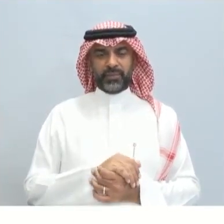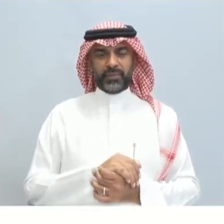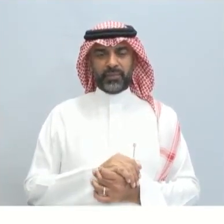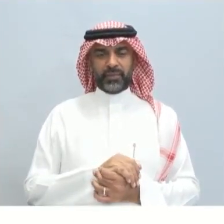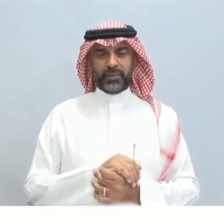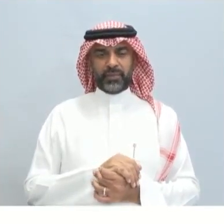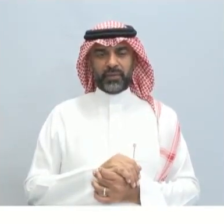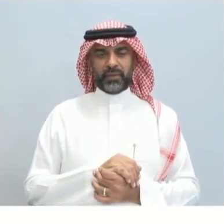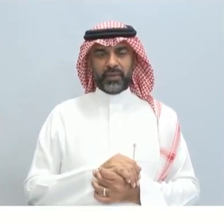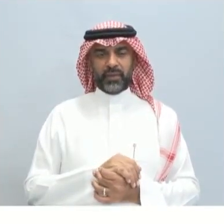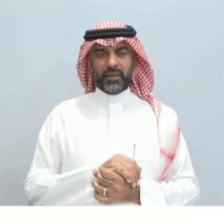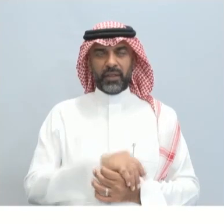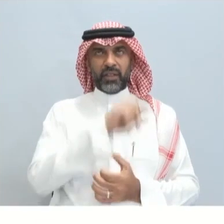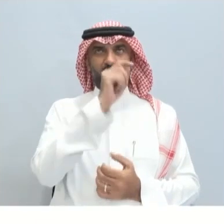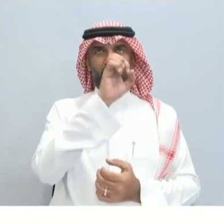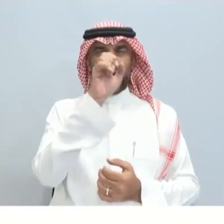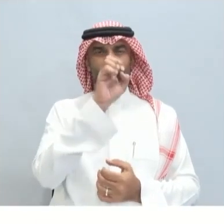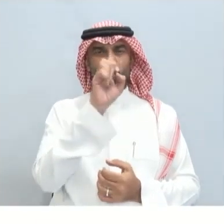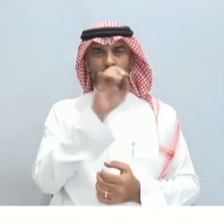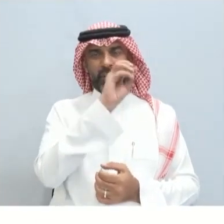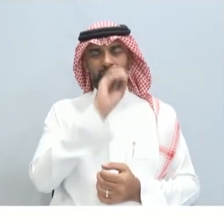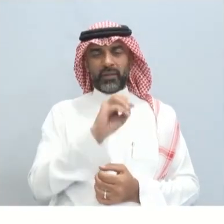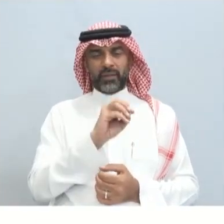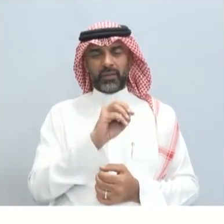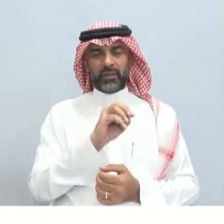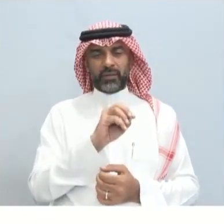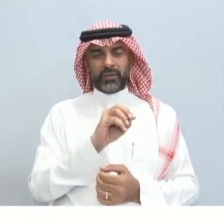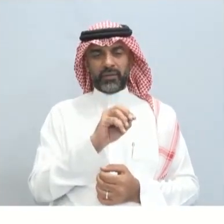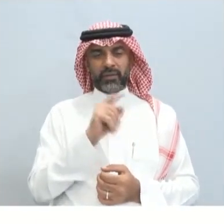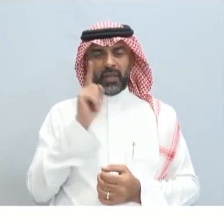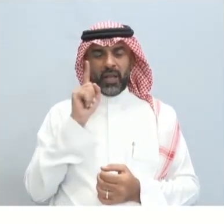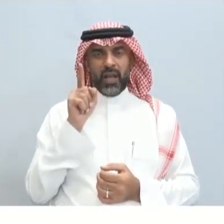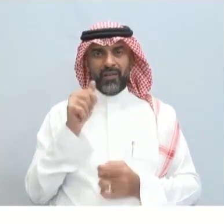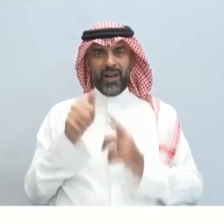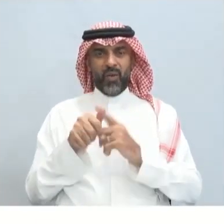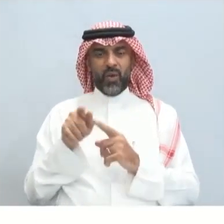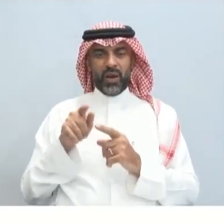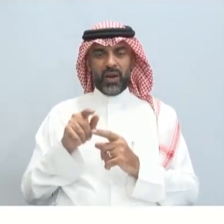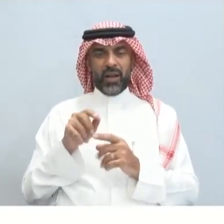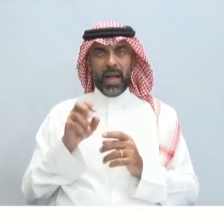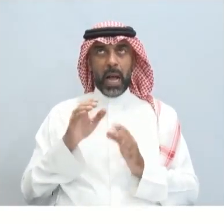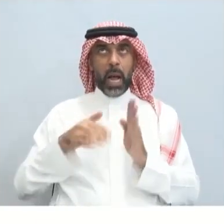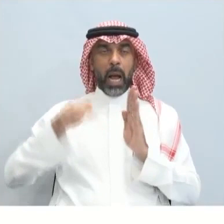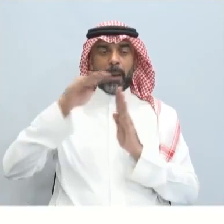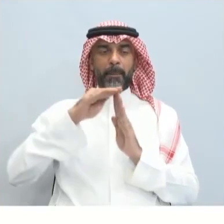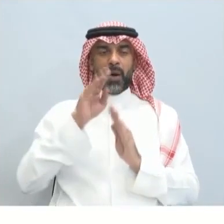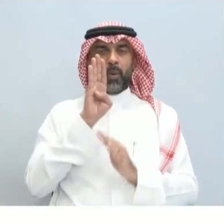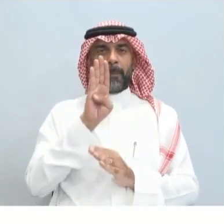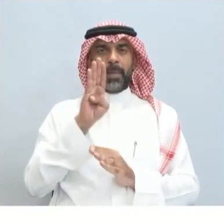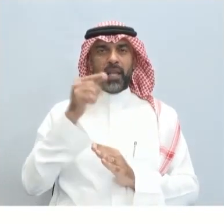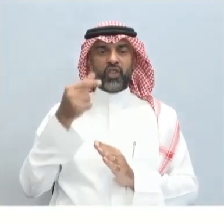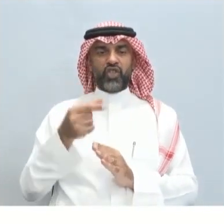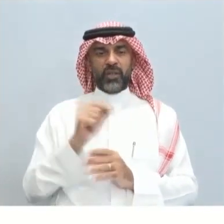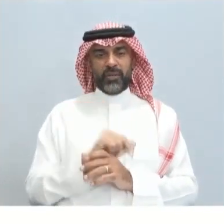هنا برموزها من الرسم النقطه التي لها اقصى ازاحه الى اعلى عندنا بي وجي هنا